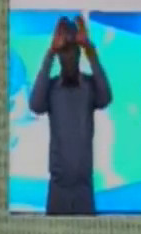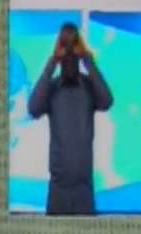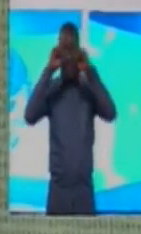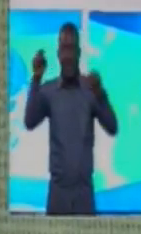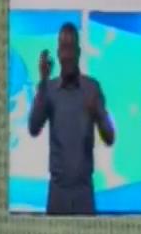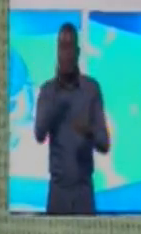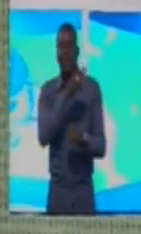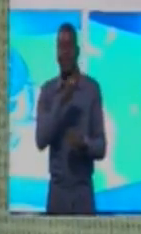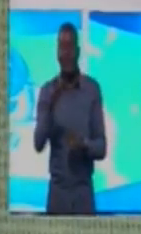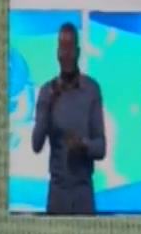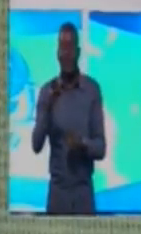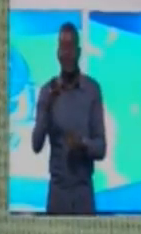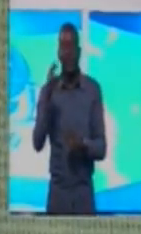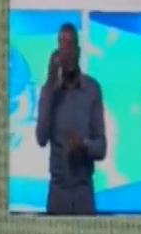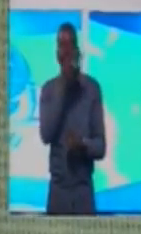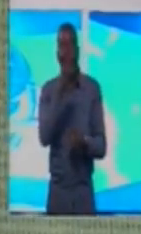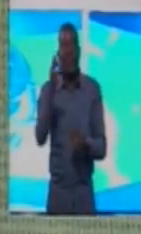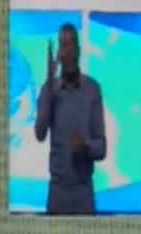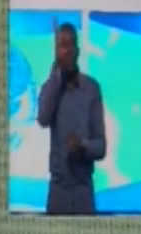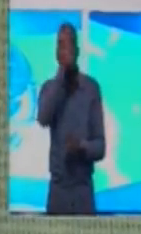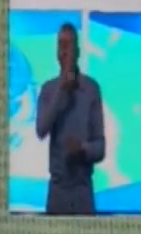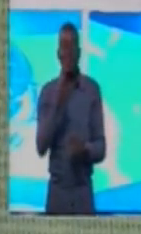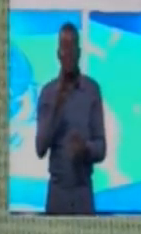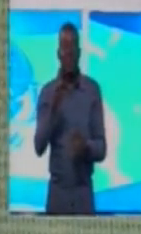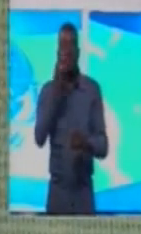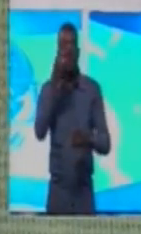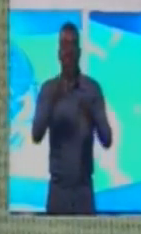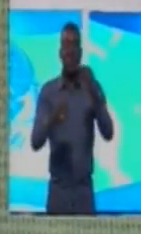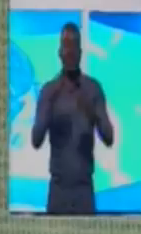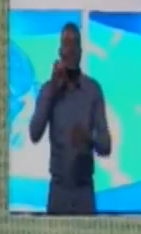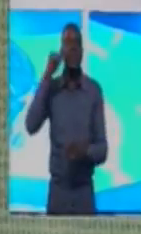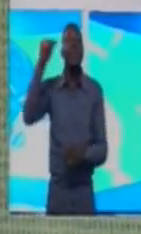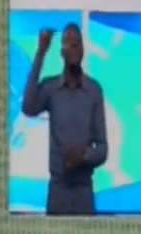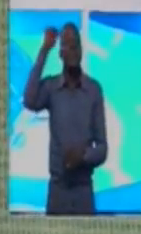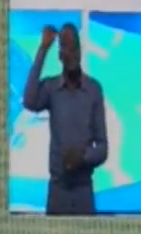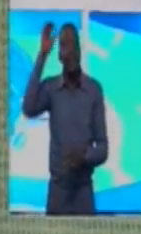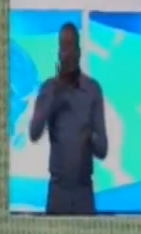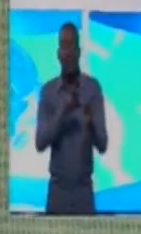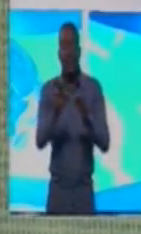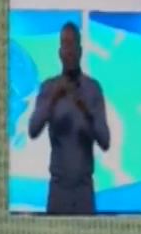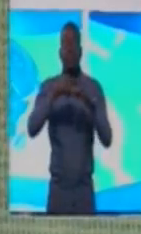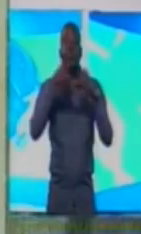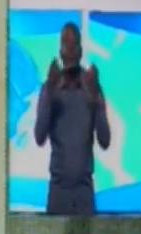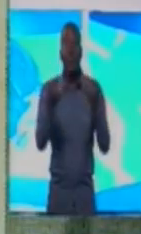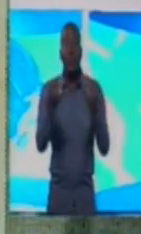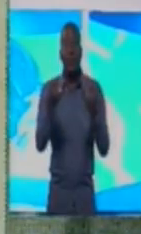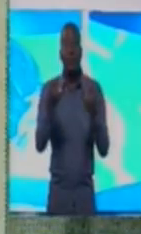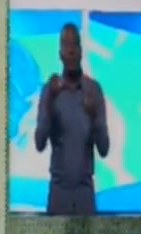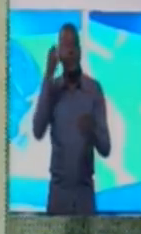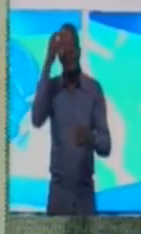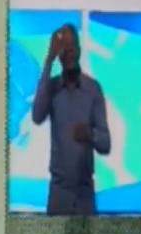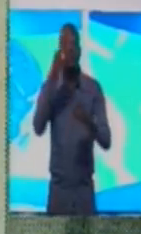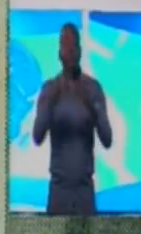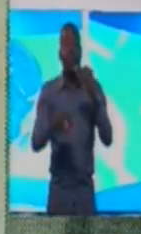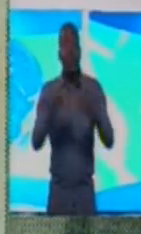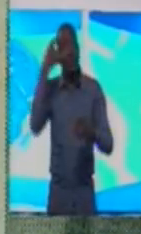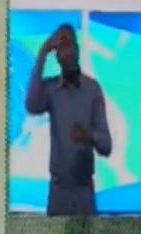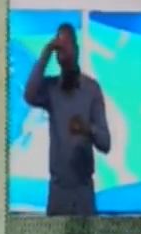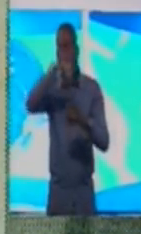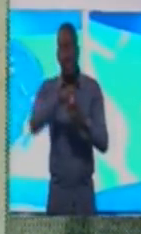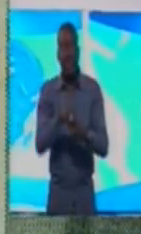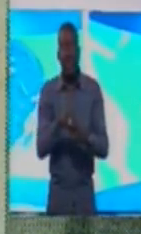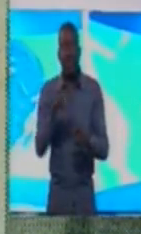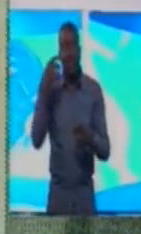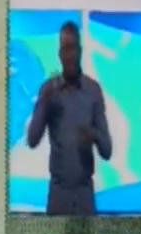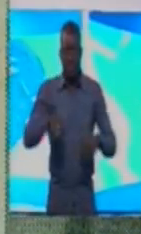Faso, l'activiste franco-béninois, a été jugé hier, explique le journal. Il a justifié ses propos par son envie